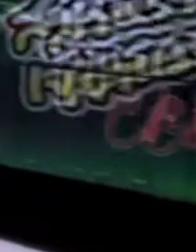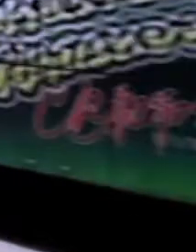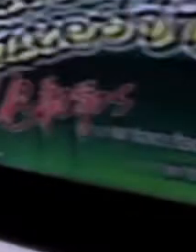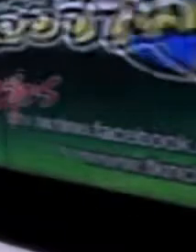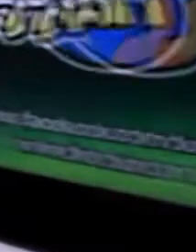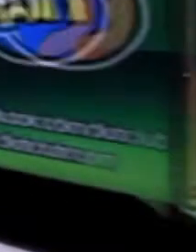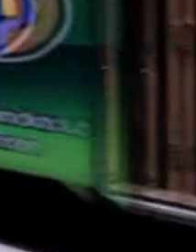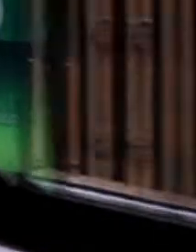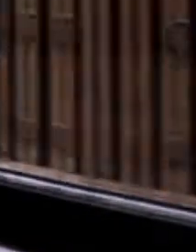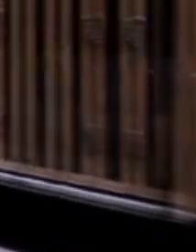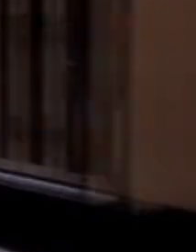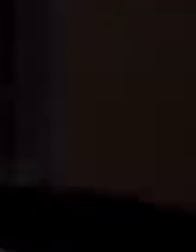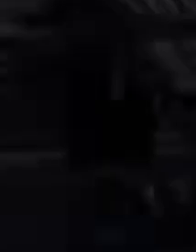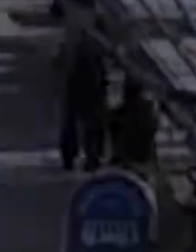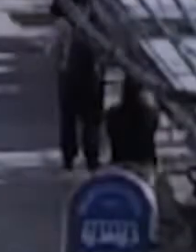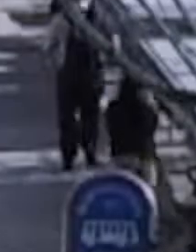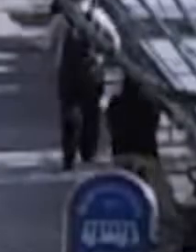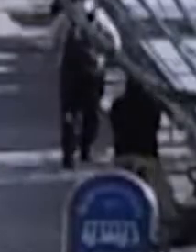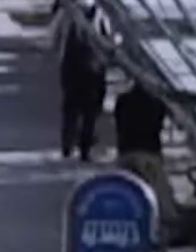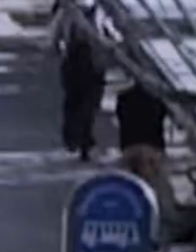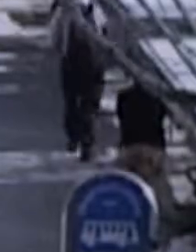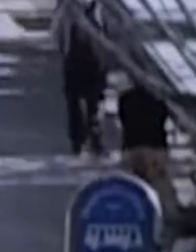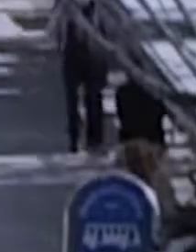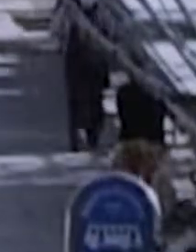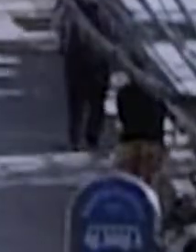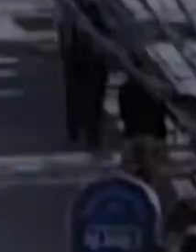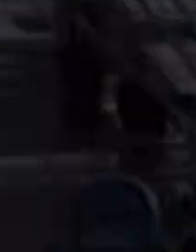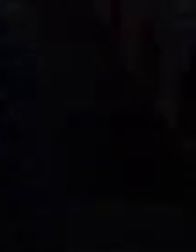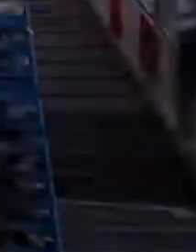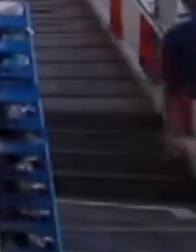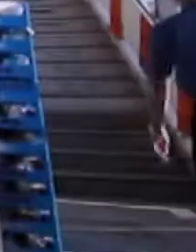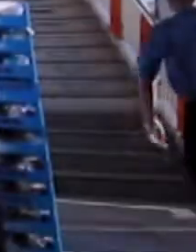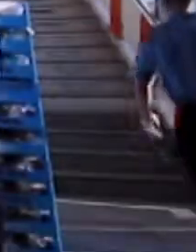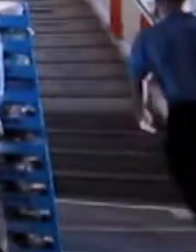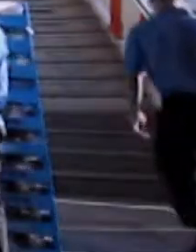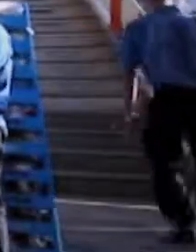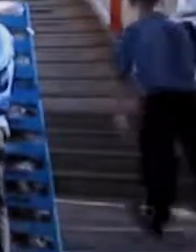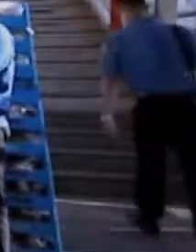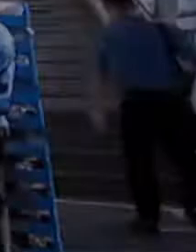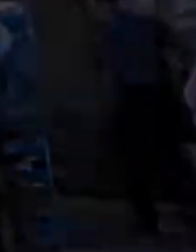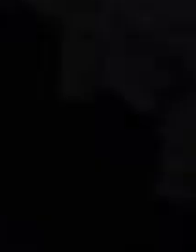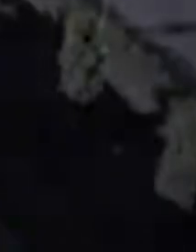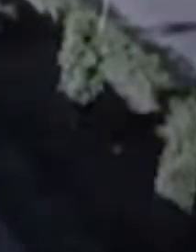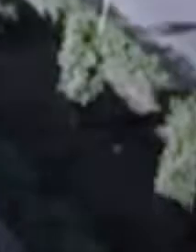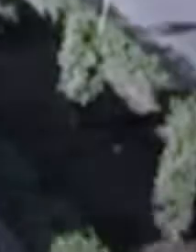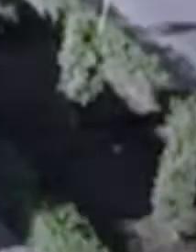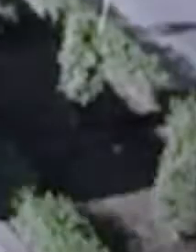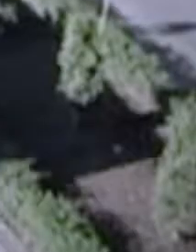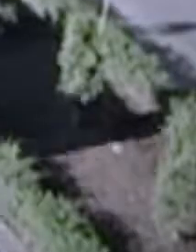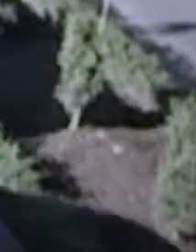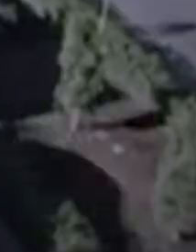เราให้บริการขนส่งมวลชนที่ครอบคลุมพื้นที่ส่วนใหญ่ในกรุงเทพและปริมณ